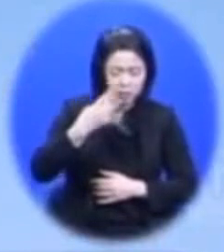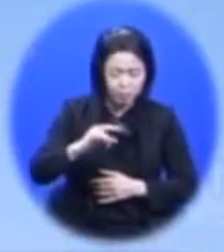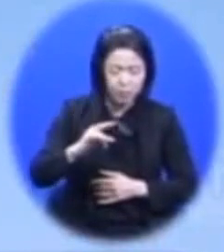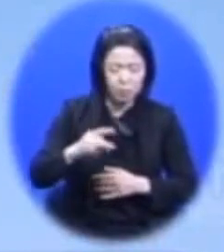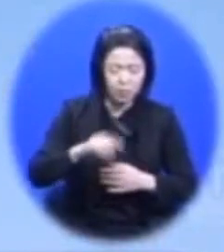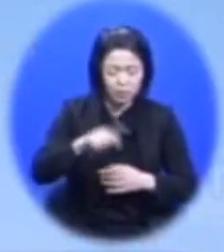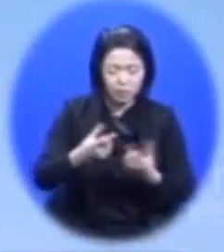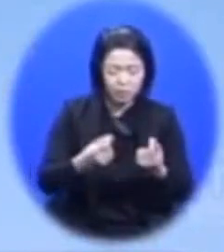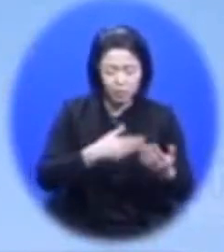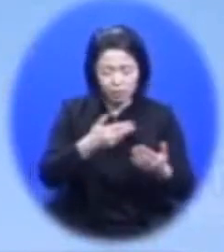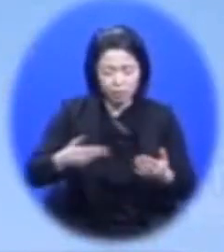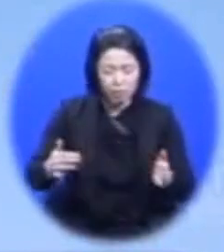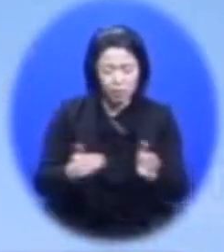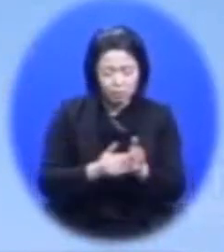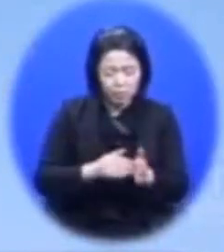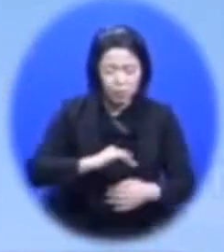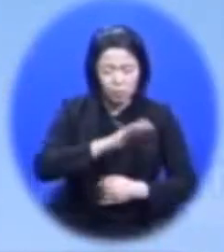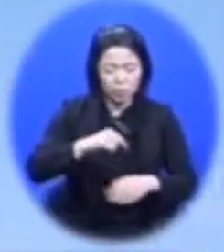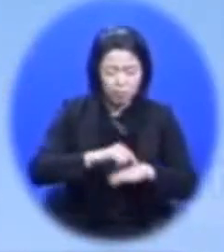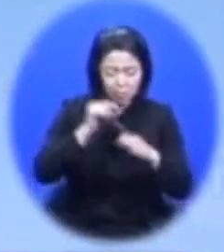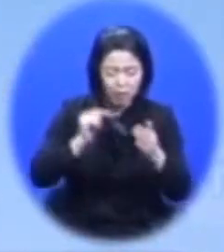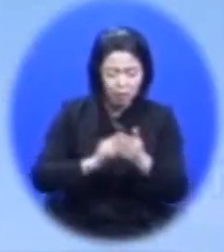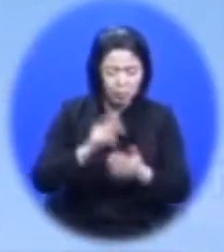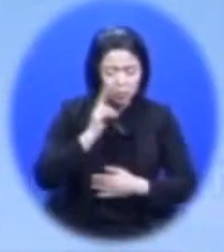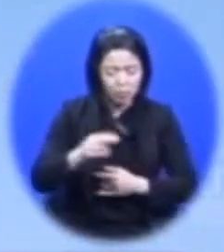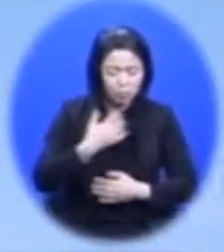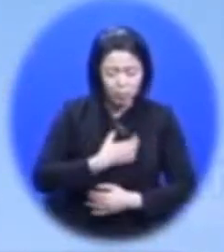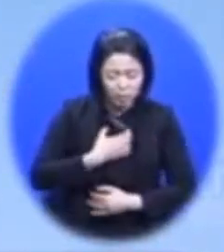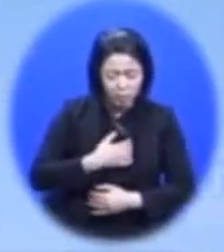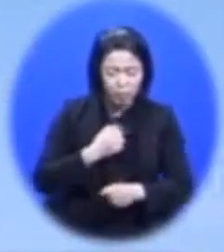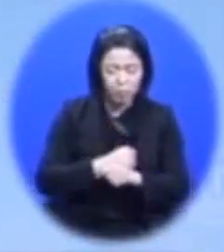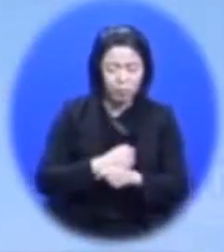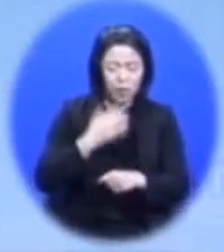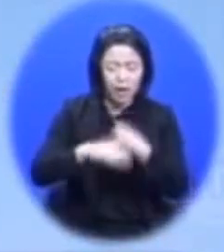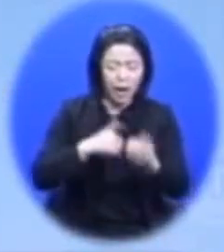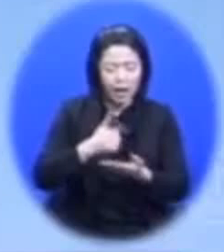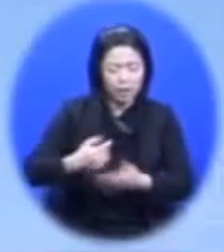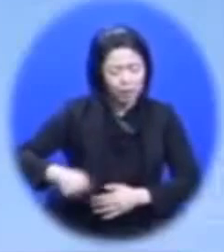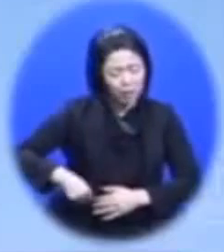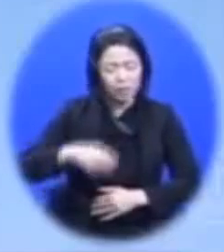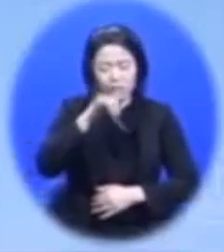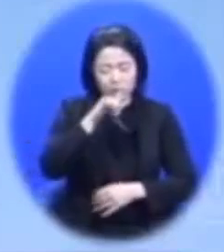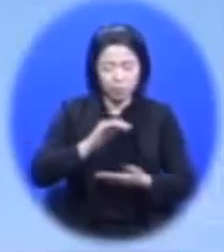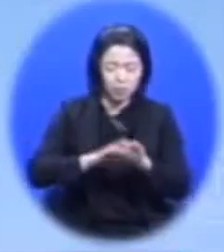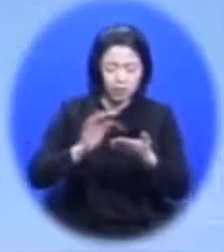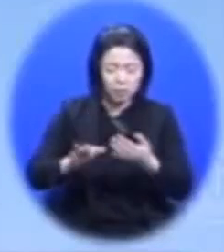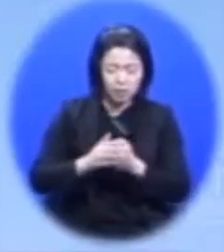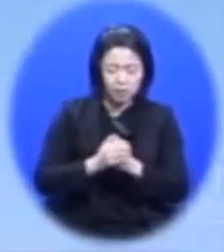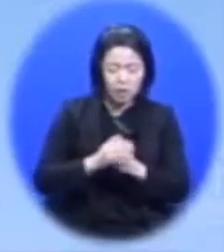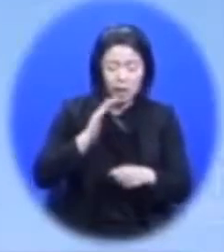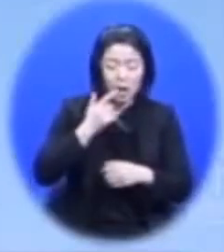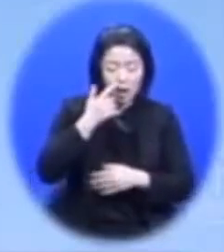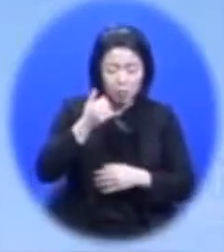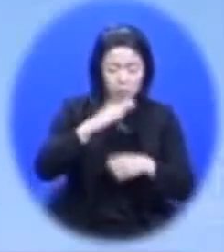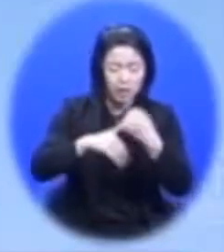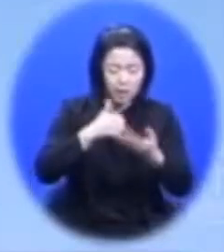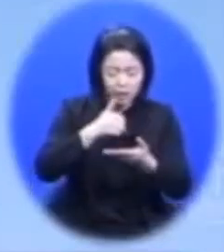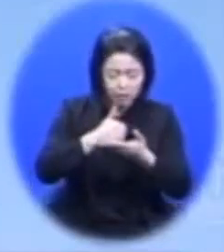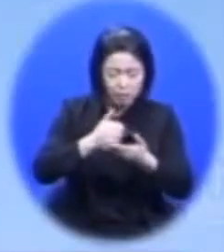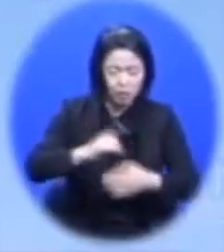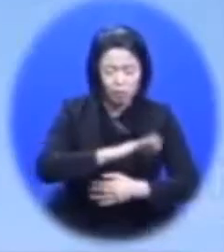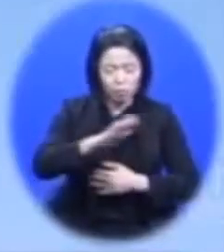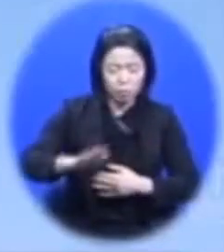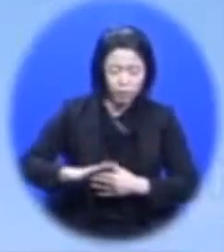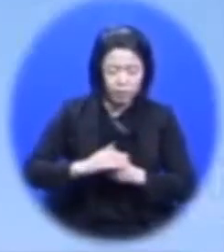흘러갑니다. 우리의 마음이 너무 괴롭고 하나님 가책이 있습니다. 아버지 하나님,